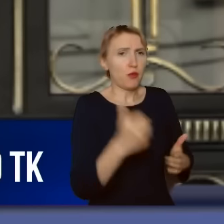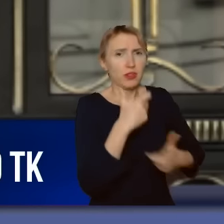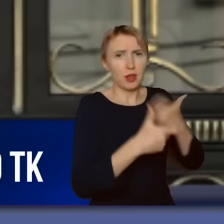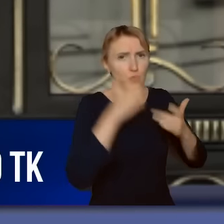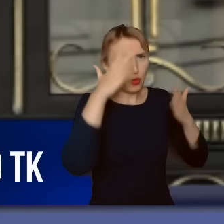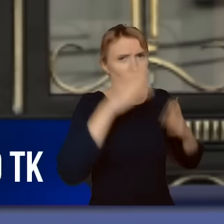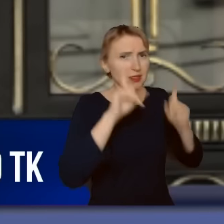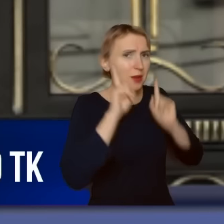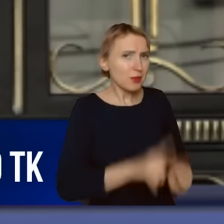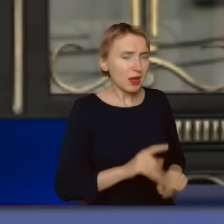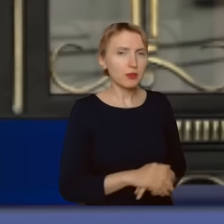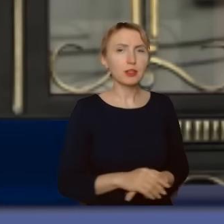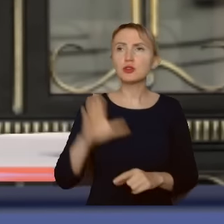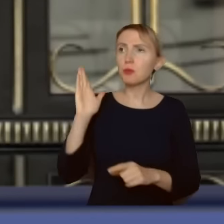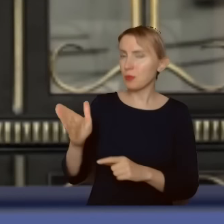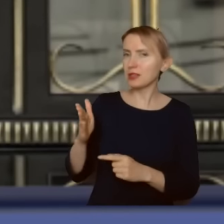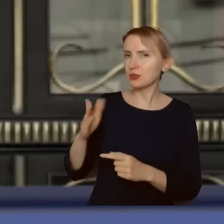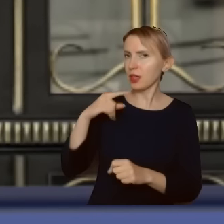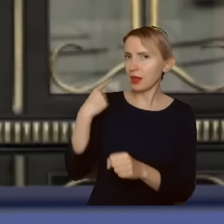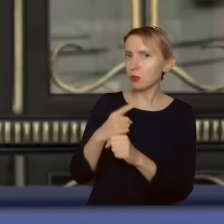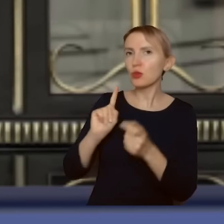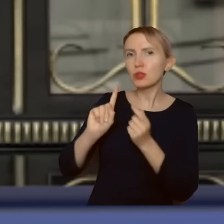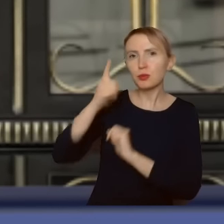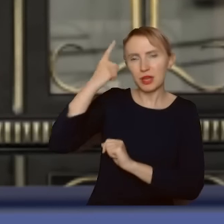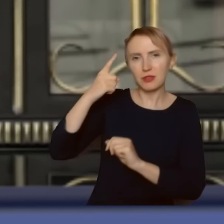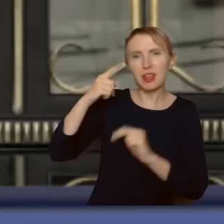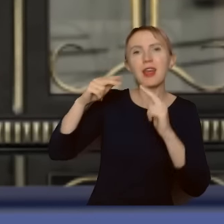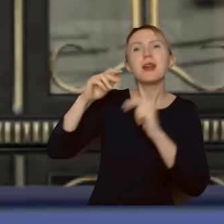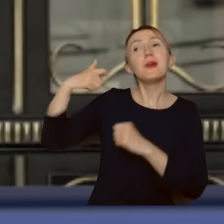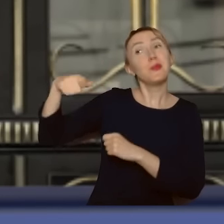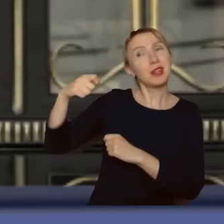pytanie, czy będzie refleksja, bo to jest sprytna zagrywka Pałacu Prezydenckiego.